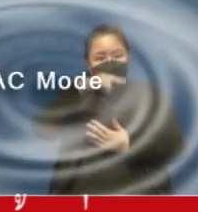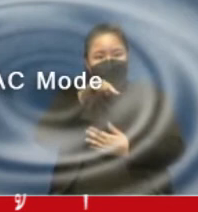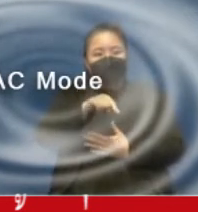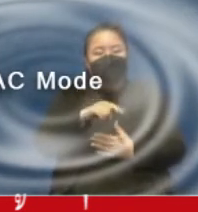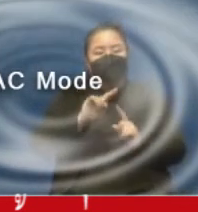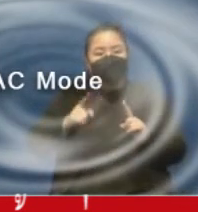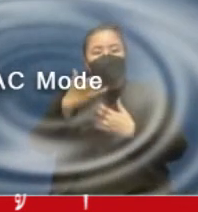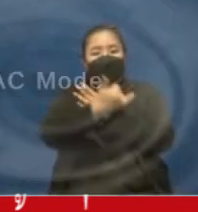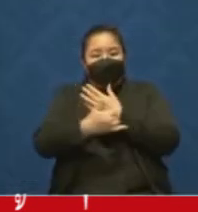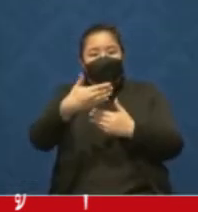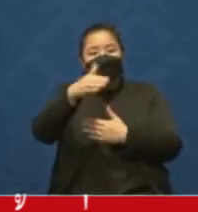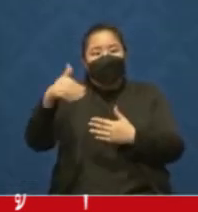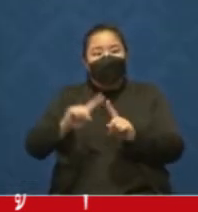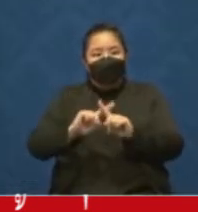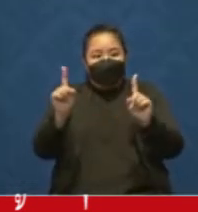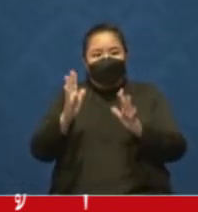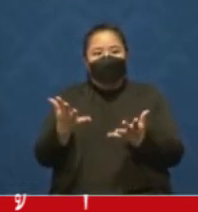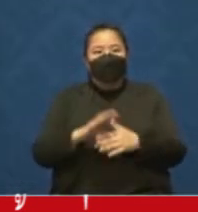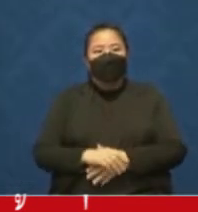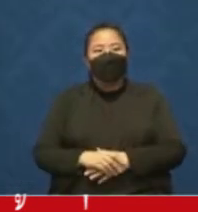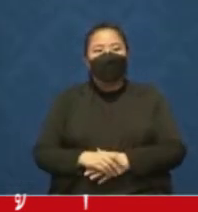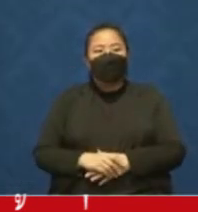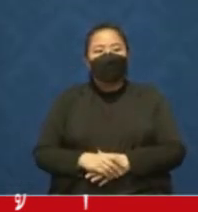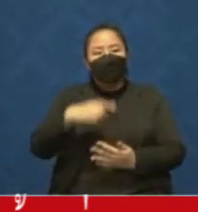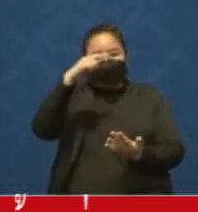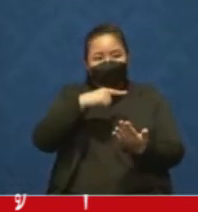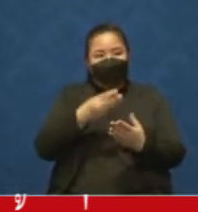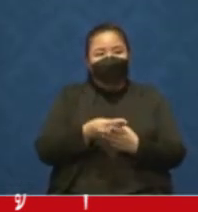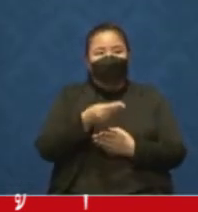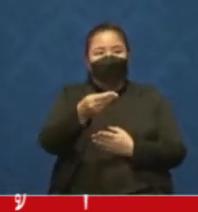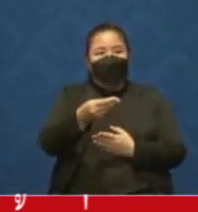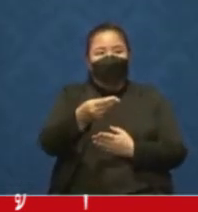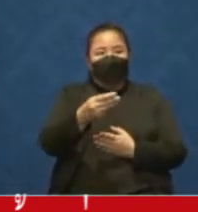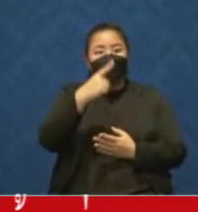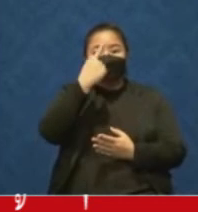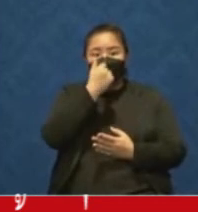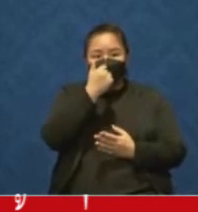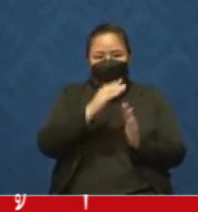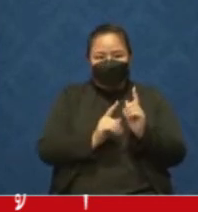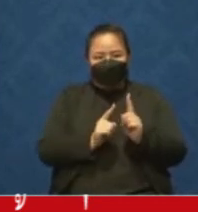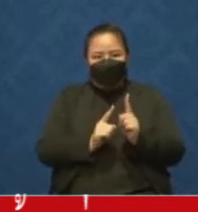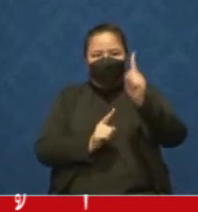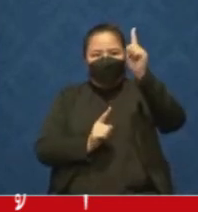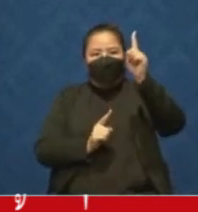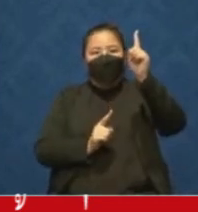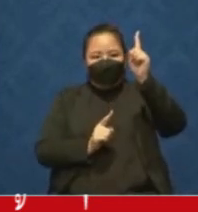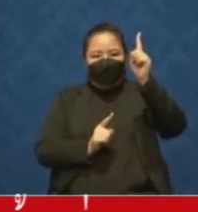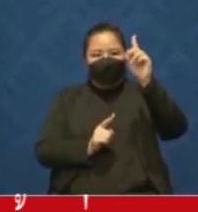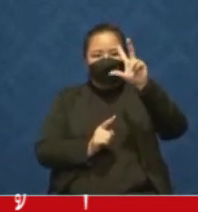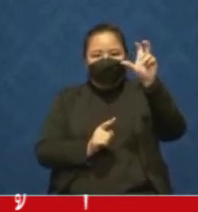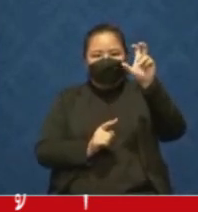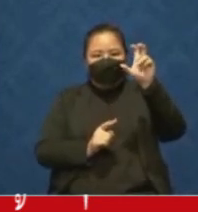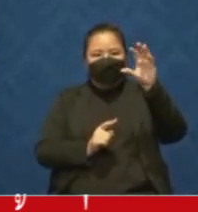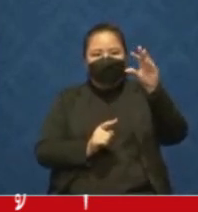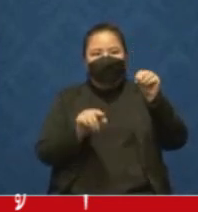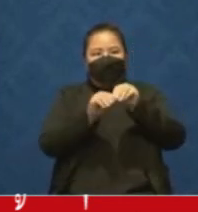กัตางประเทศซื้อ ต่างกันอย่างไรประเทศไทยครักับแทงสีแดงสูงที่สุเกือบ 300 ครั